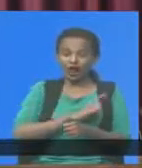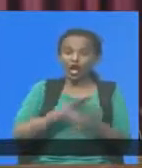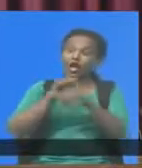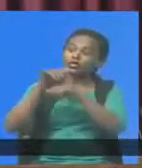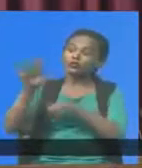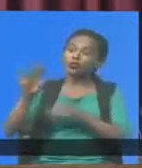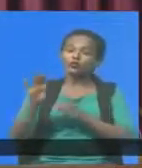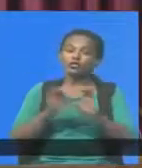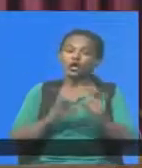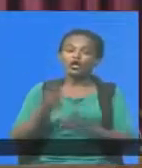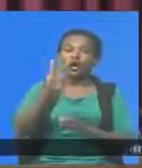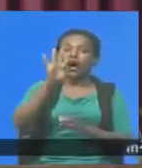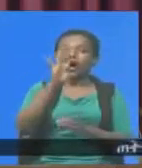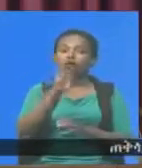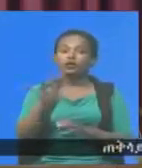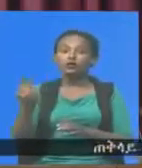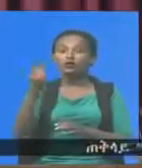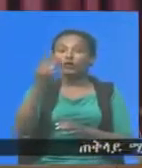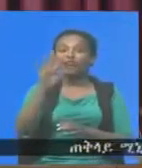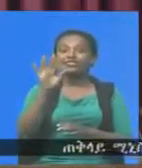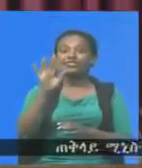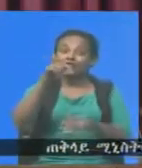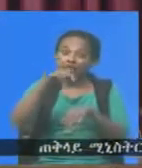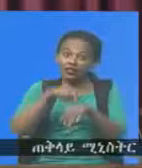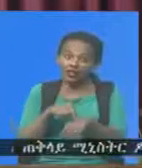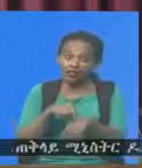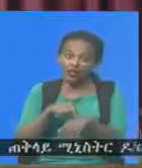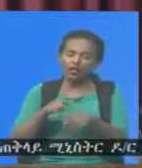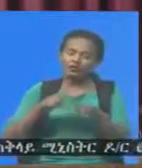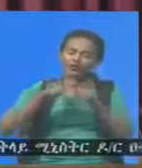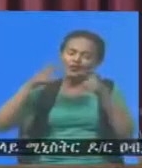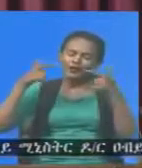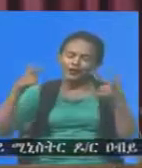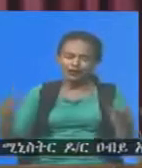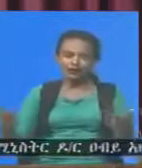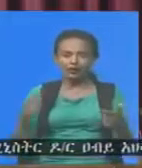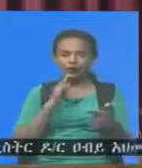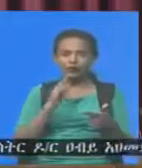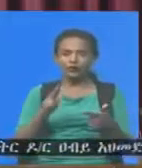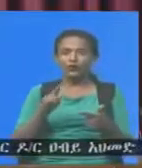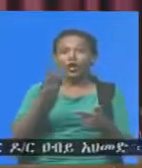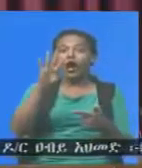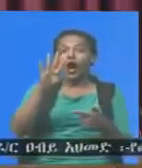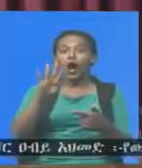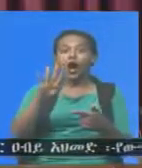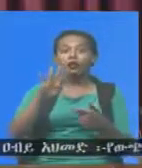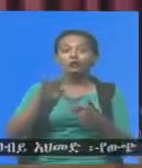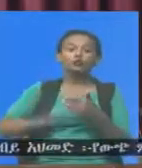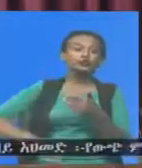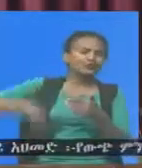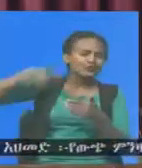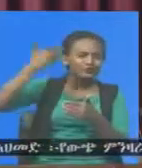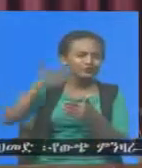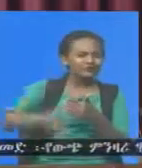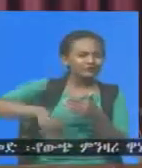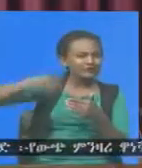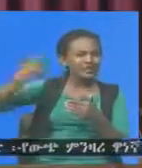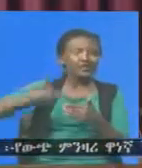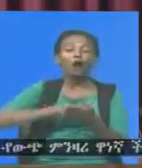ስናደርግ 429 ጊዜ ትልቅ ነው 400 እጥፍ ውድ ነን እኛ ማለት ነው ኤክስፖርት